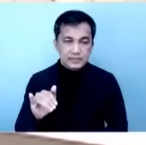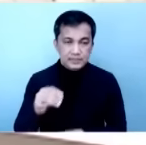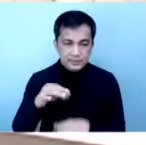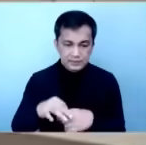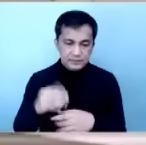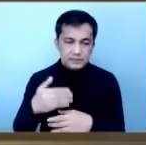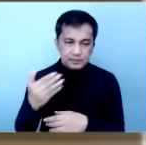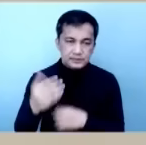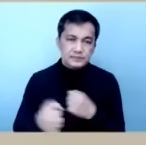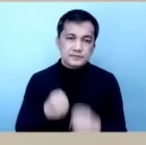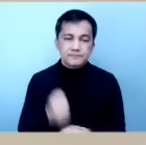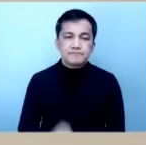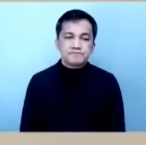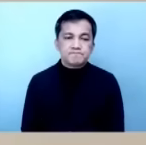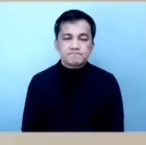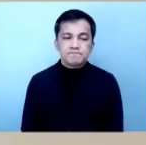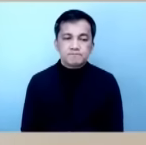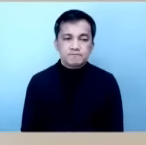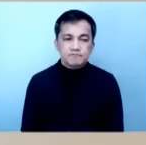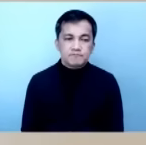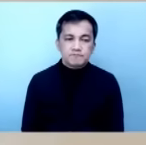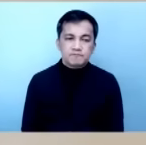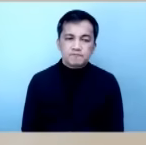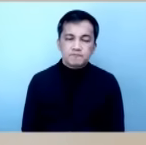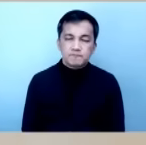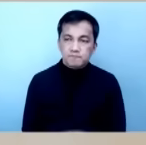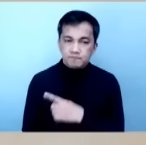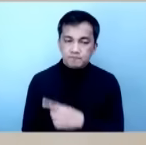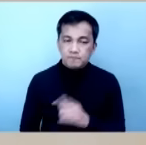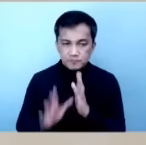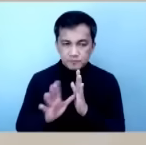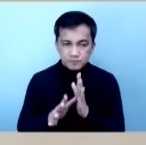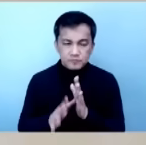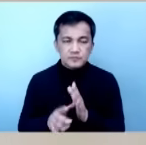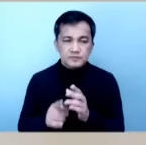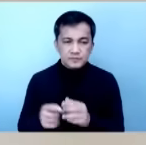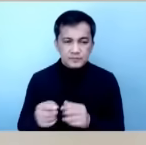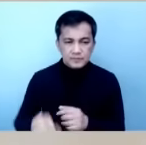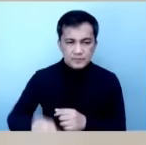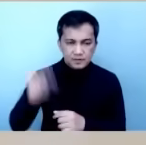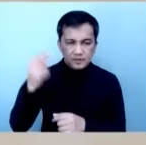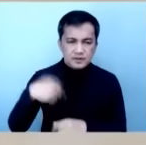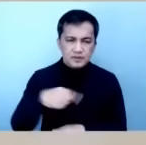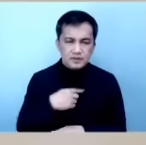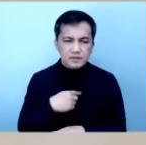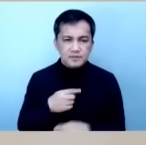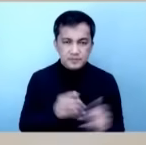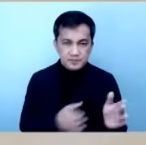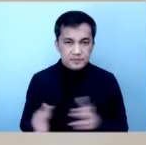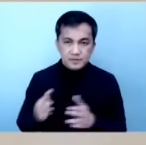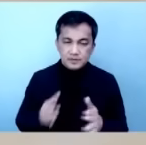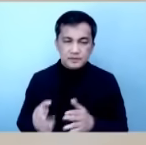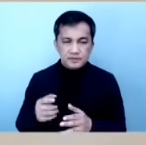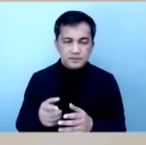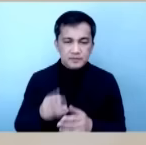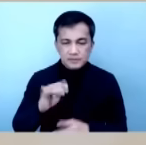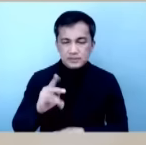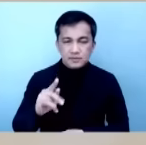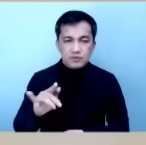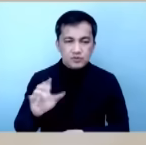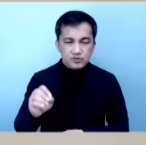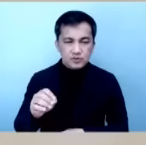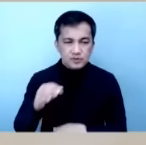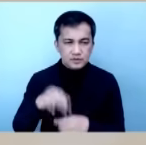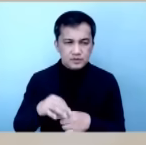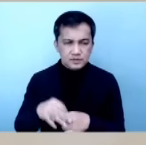na taon ang com Napakataas anging paghanda para bango